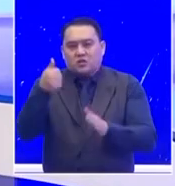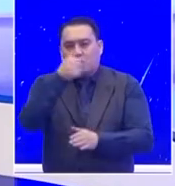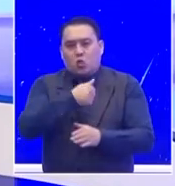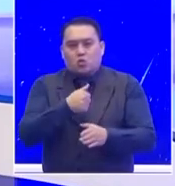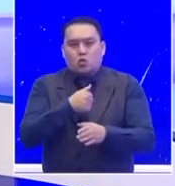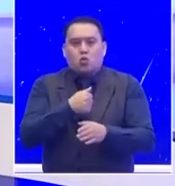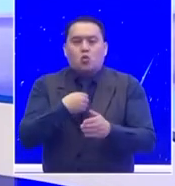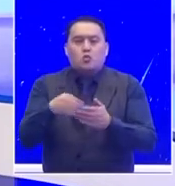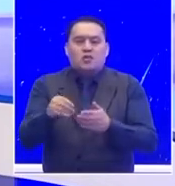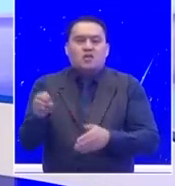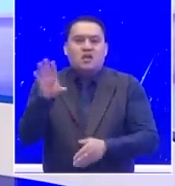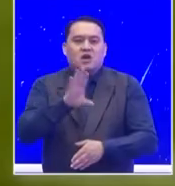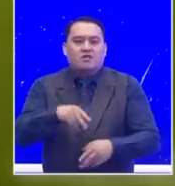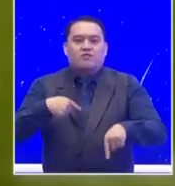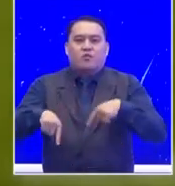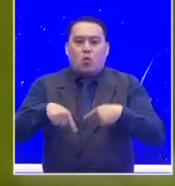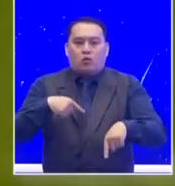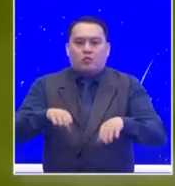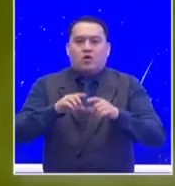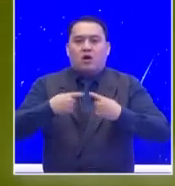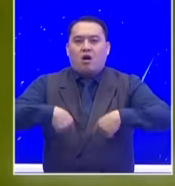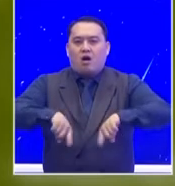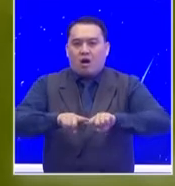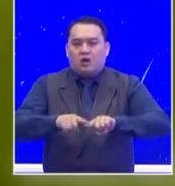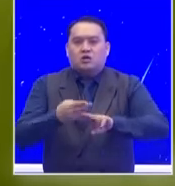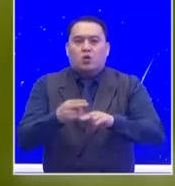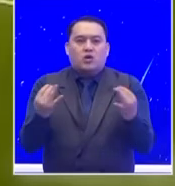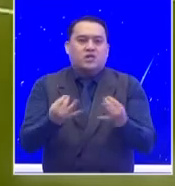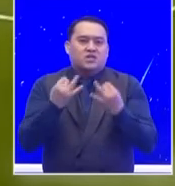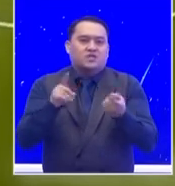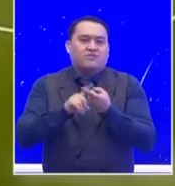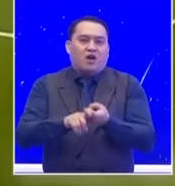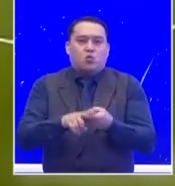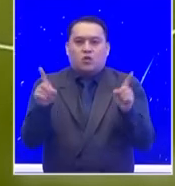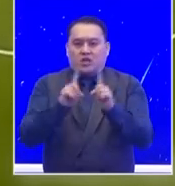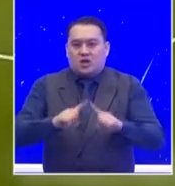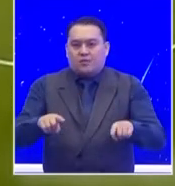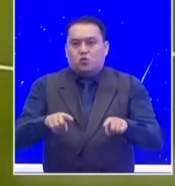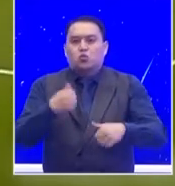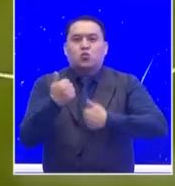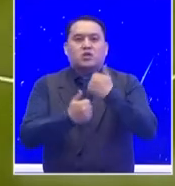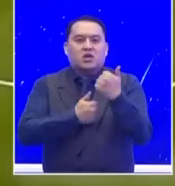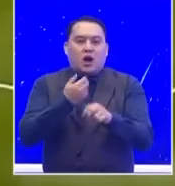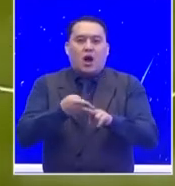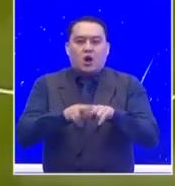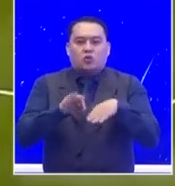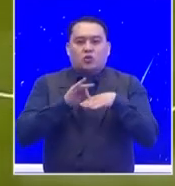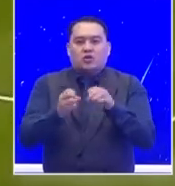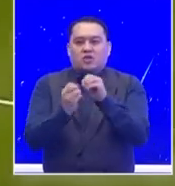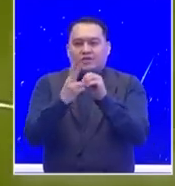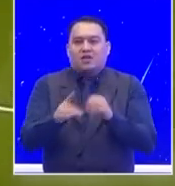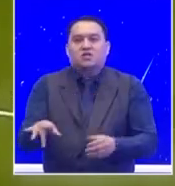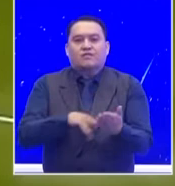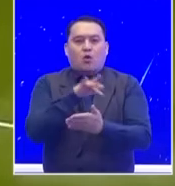По мнению Союза Европейских футбольных ассоциаций, такой интерес связан с уникальным форматом турнира, который пройдет в